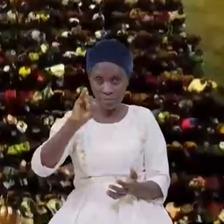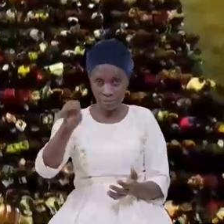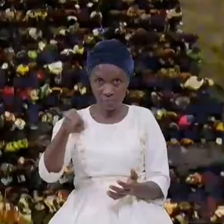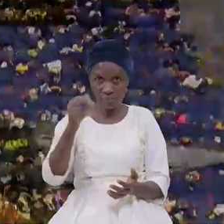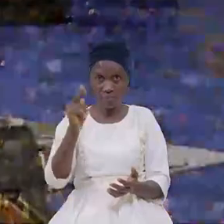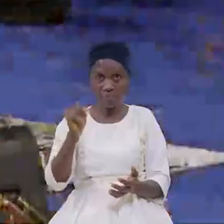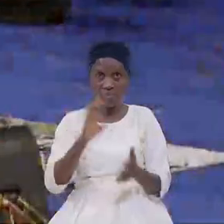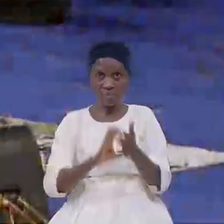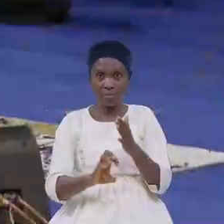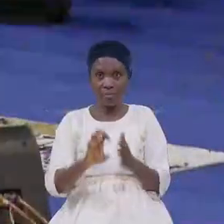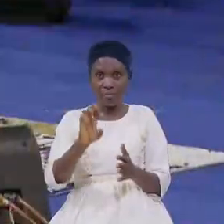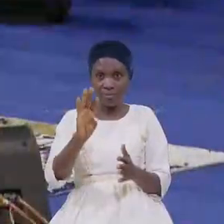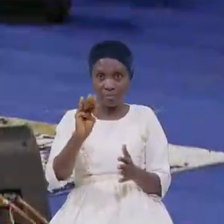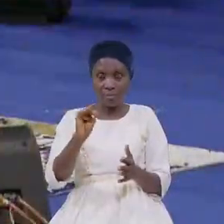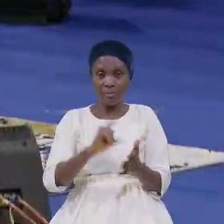Jean 14,